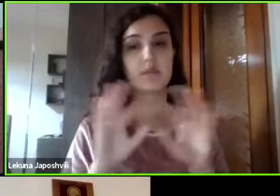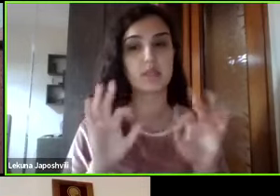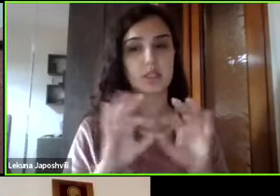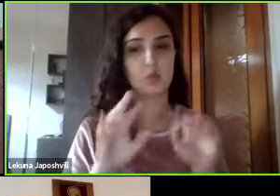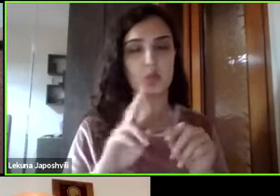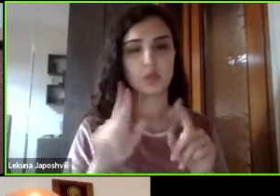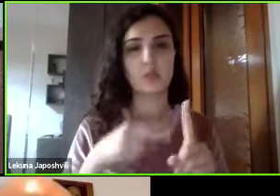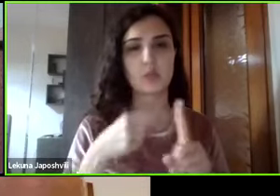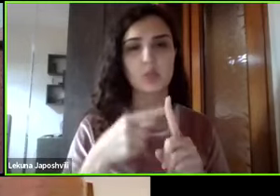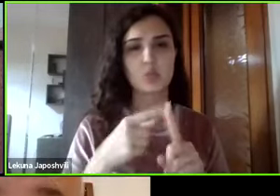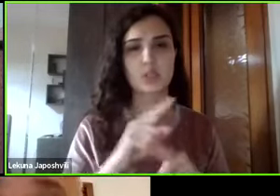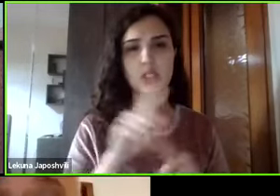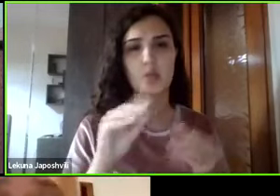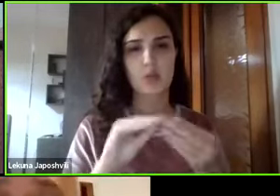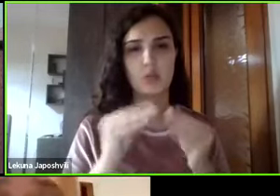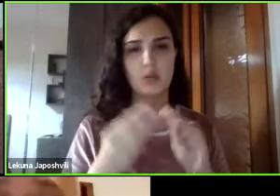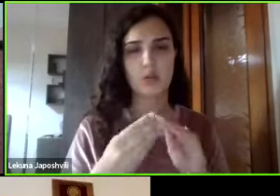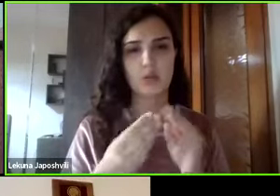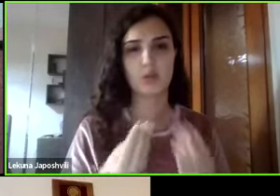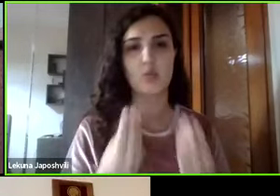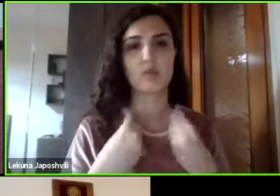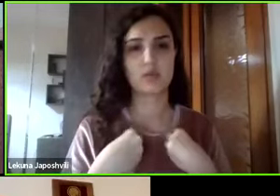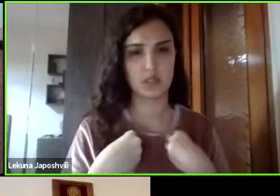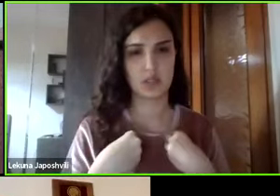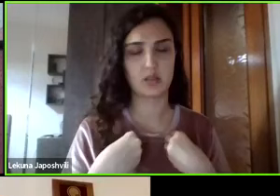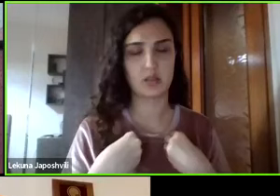პლუს რა პრობლემები მოგვიტანა COVID-მა.